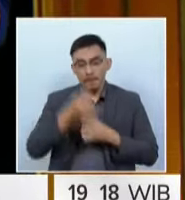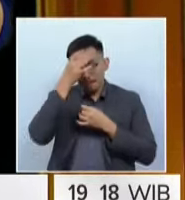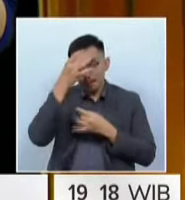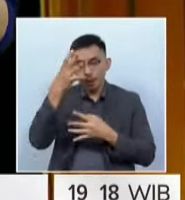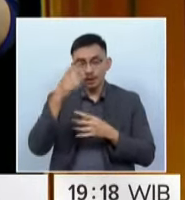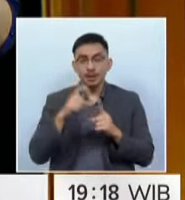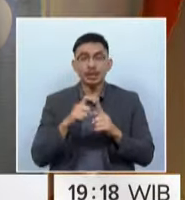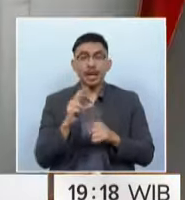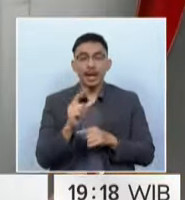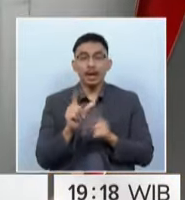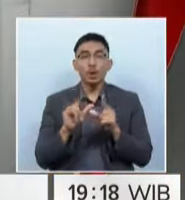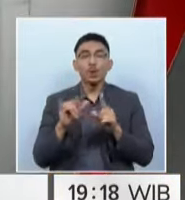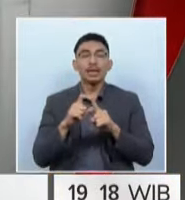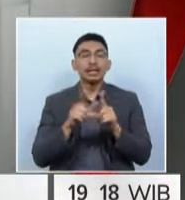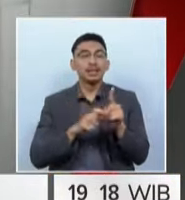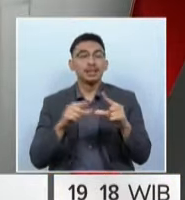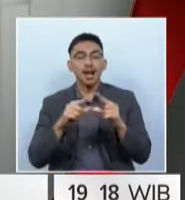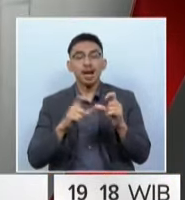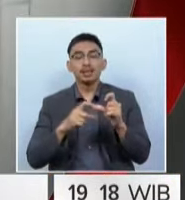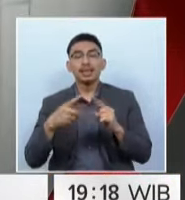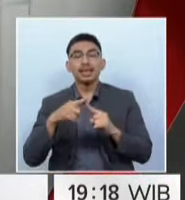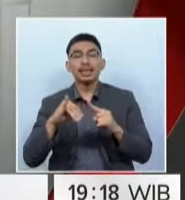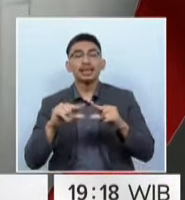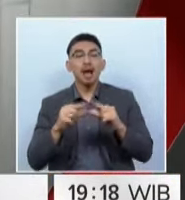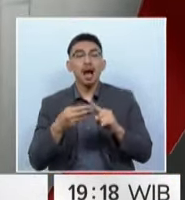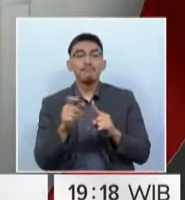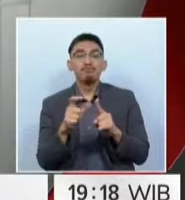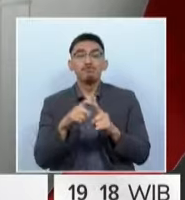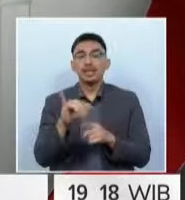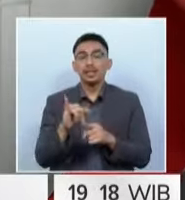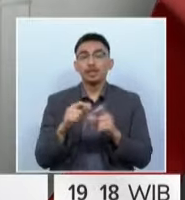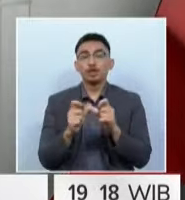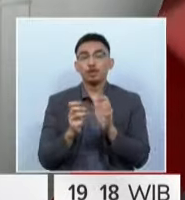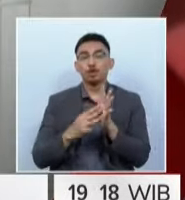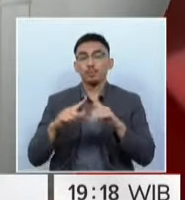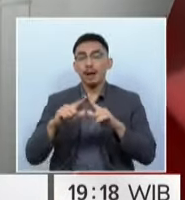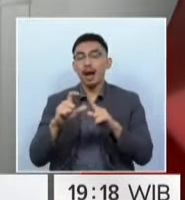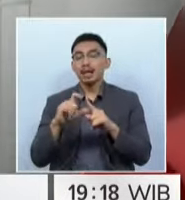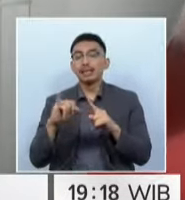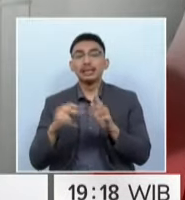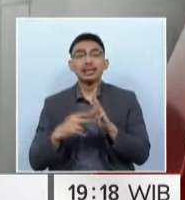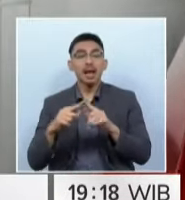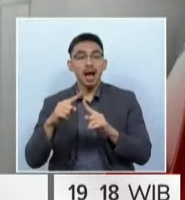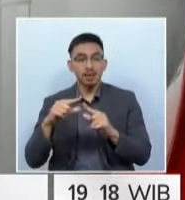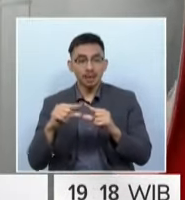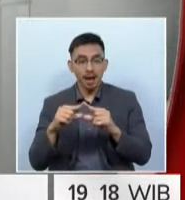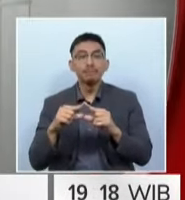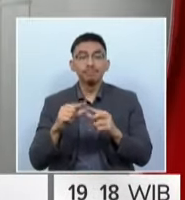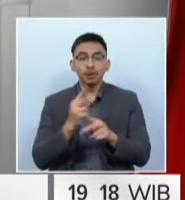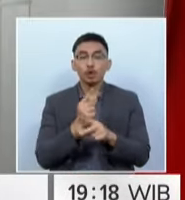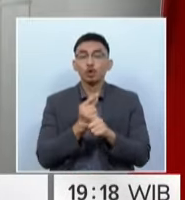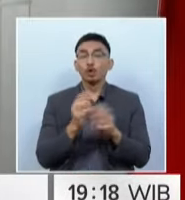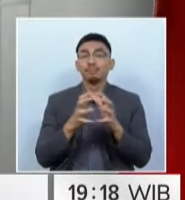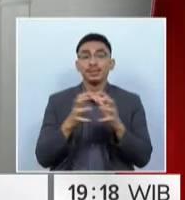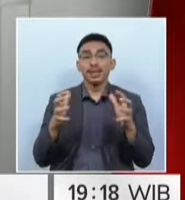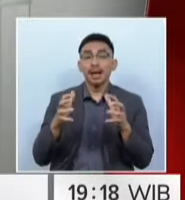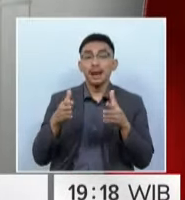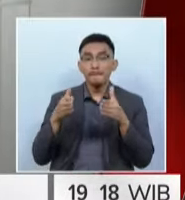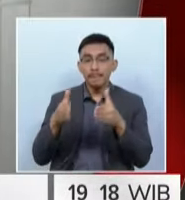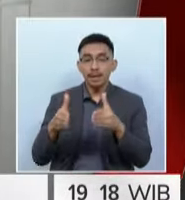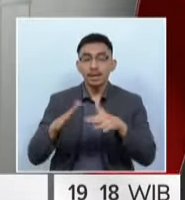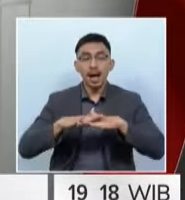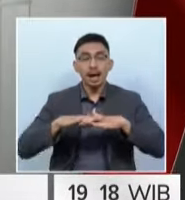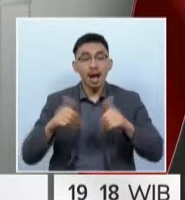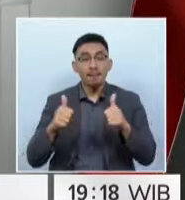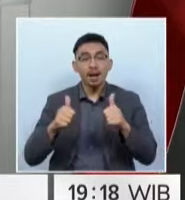Dr R Widya seyabudi sumadinata siip SSI MT m.si Han